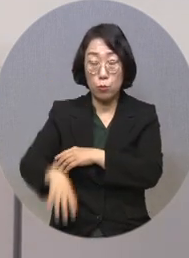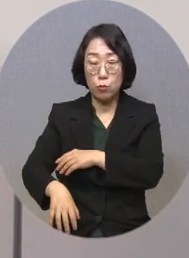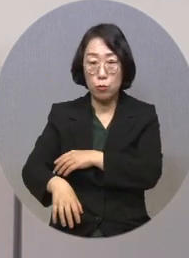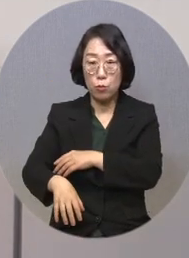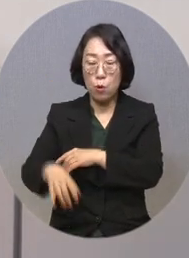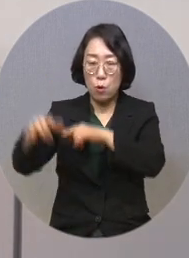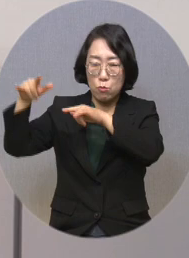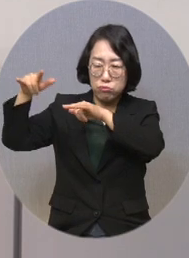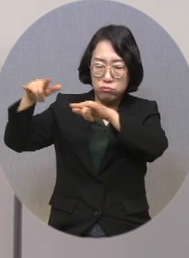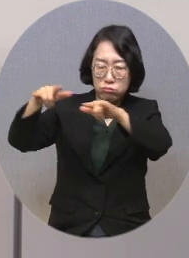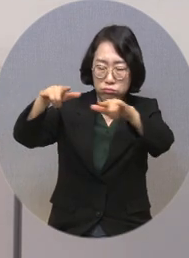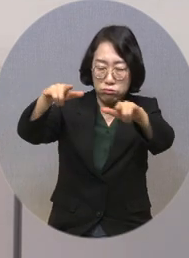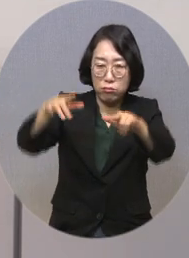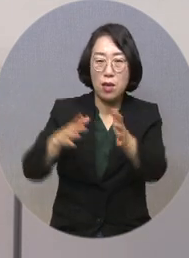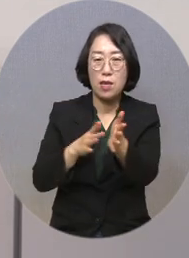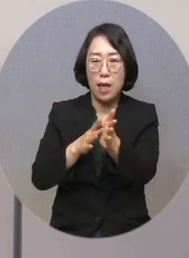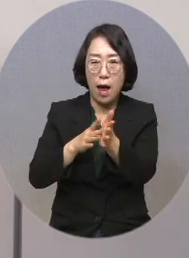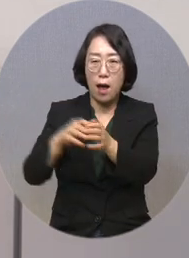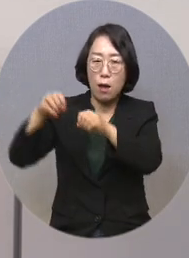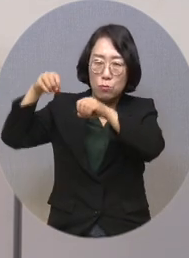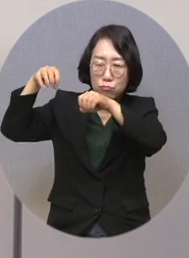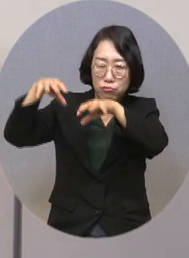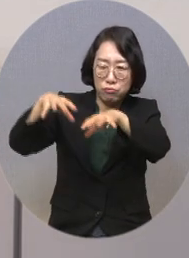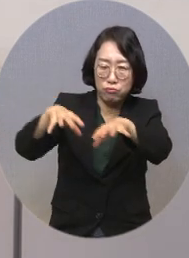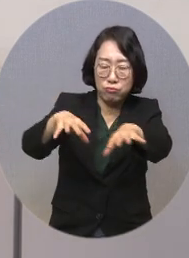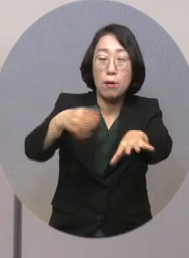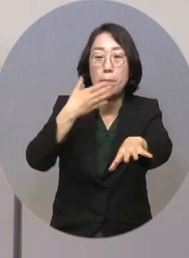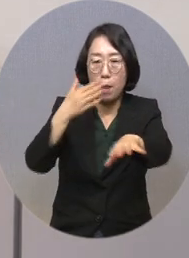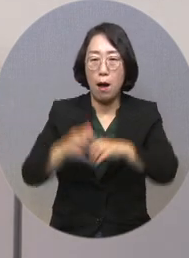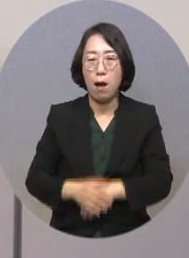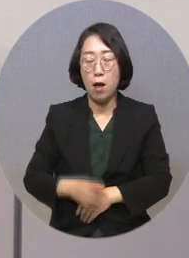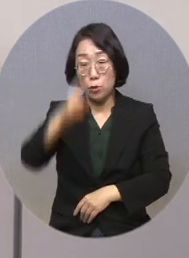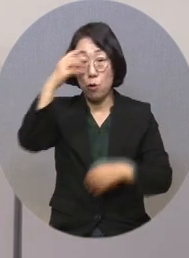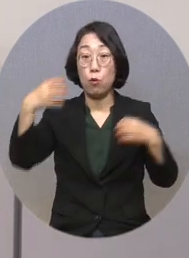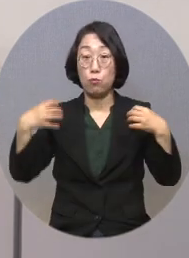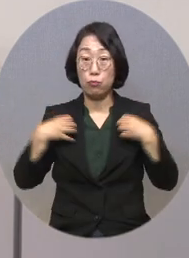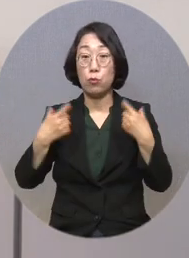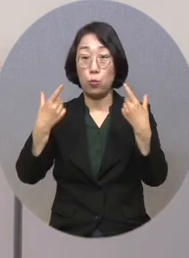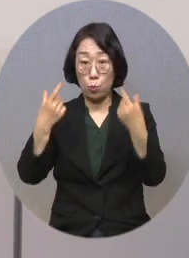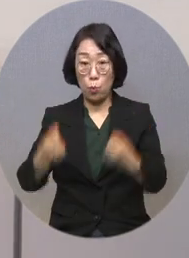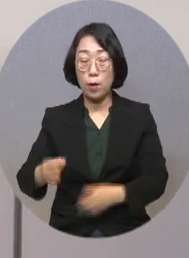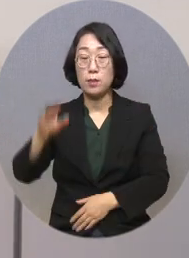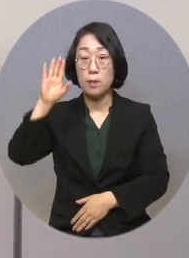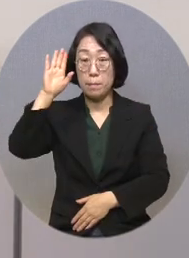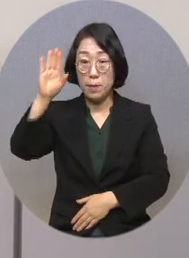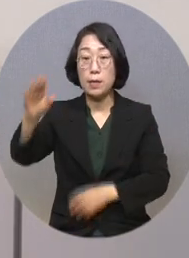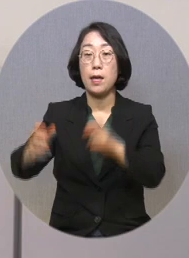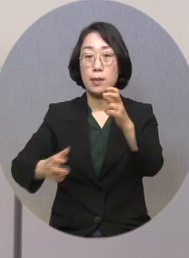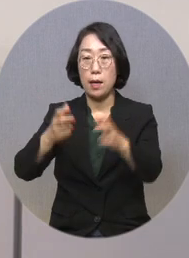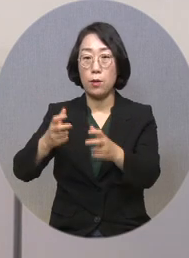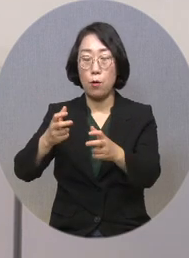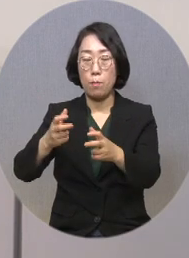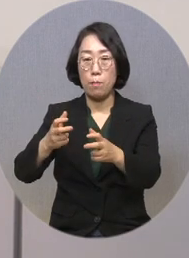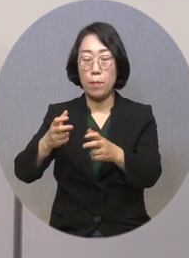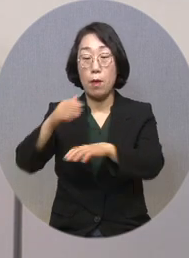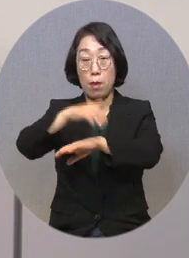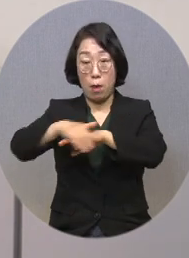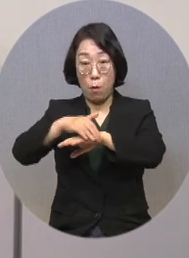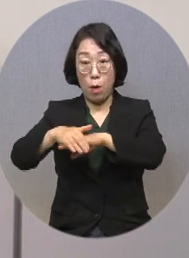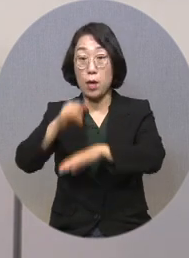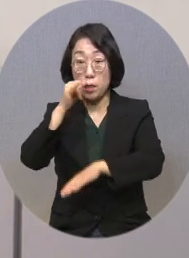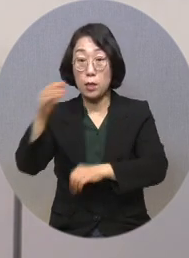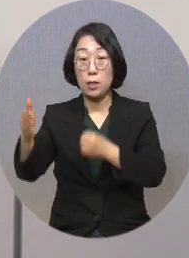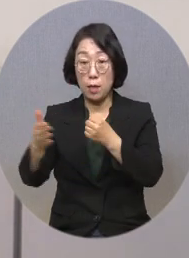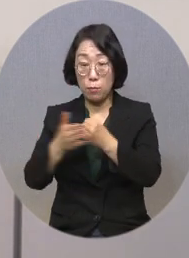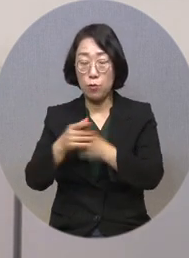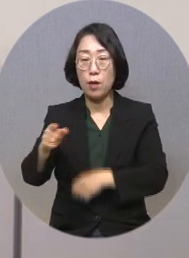있습니다. 정부 역시 드론을 미래 산업으로 육성하는 만큼 인허가나 단속 업무,